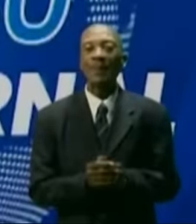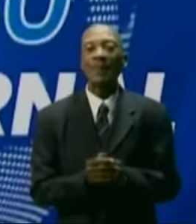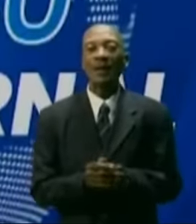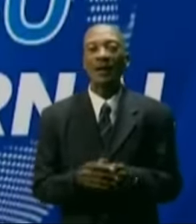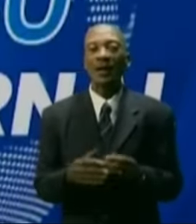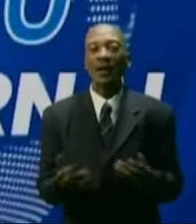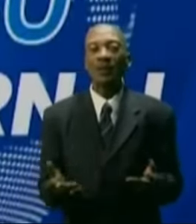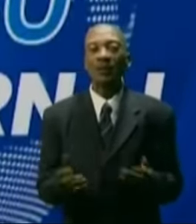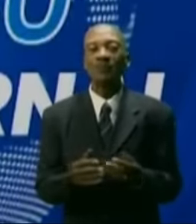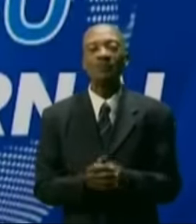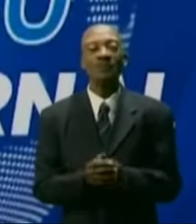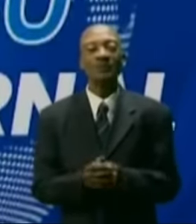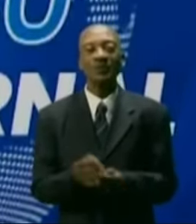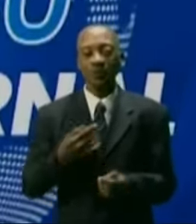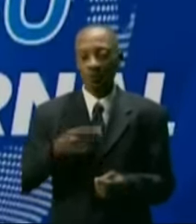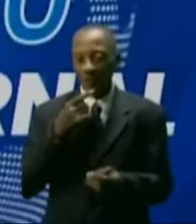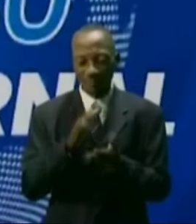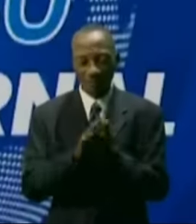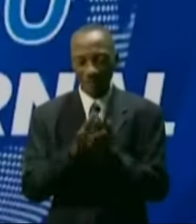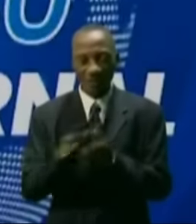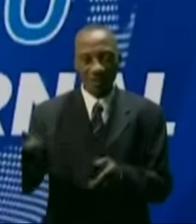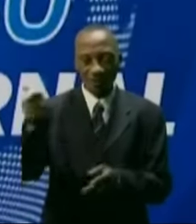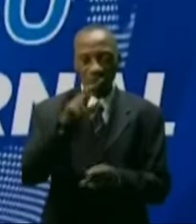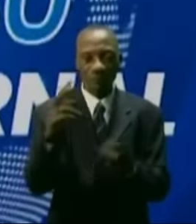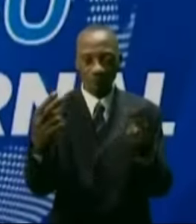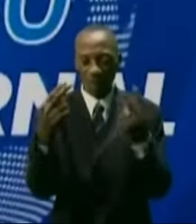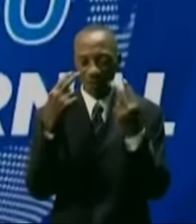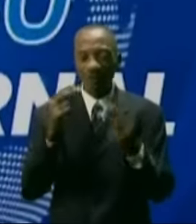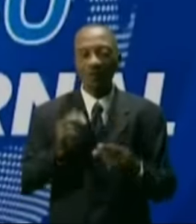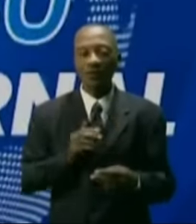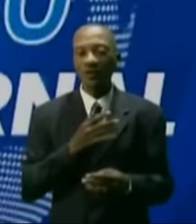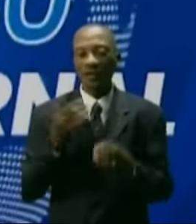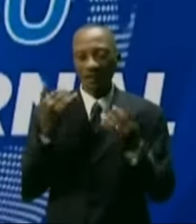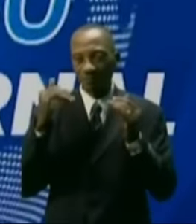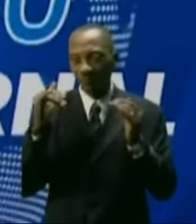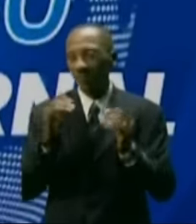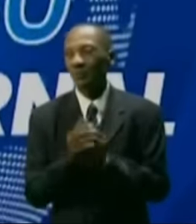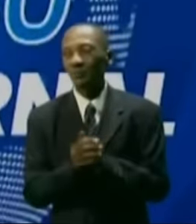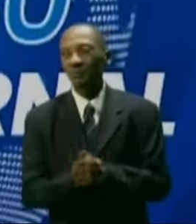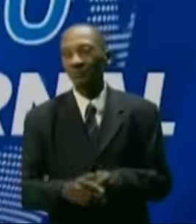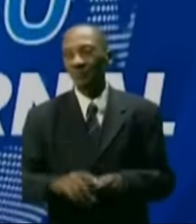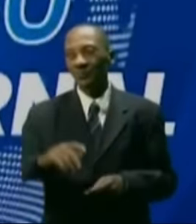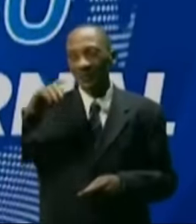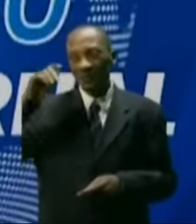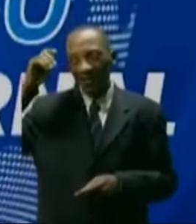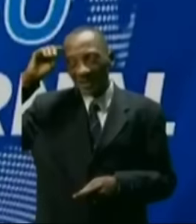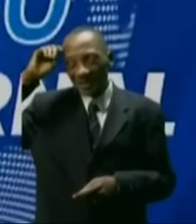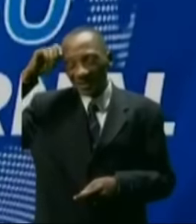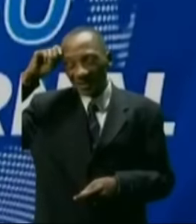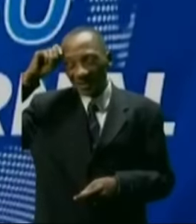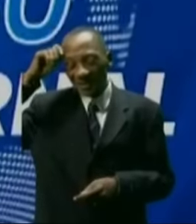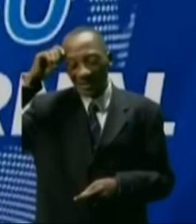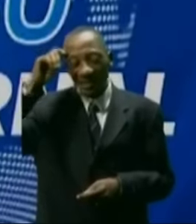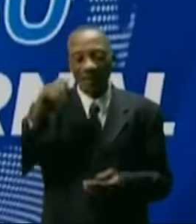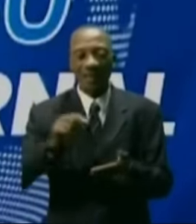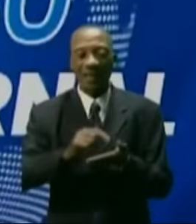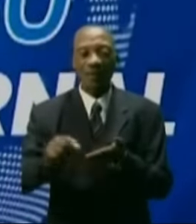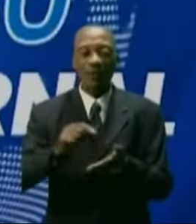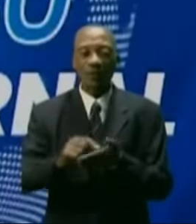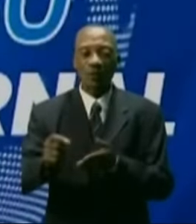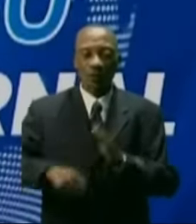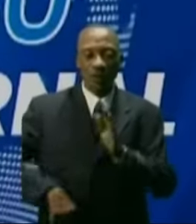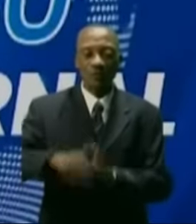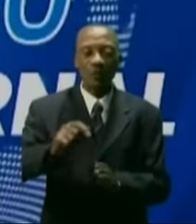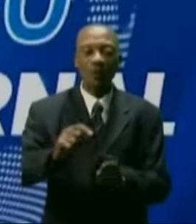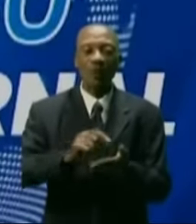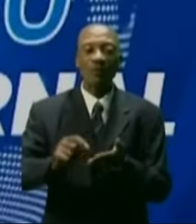sur la RTNC. À toutes et à tous, bonjour. Je l'ai dit en titre, éliminatoire mondial 2026, les Léopards de la République démocratique